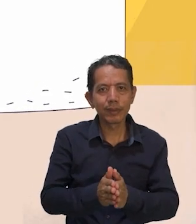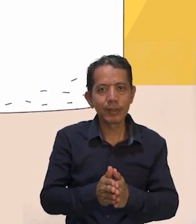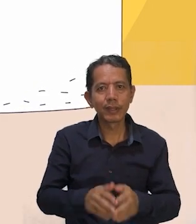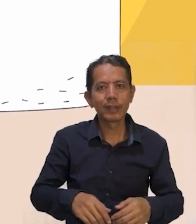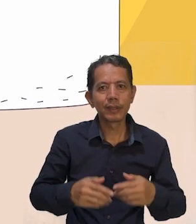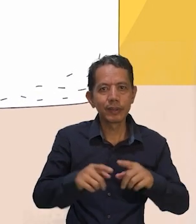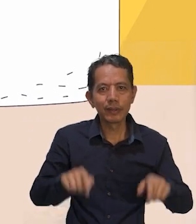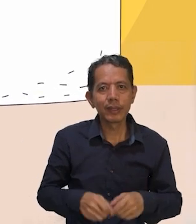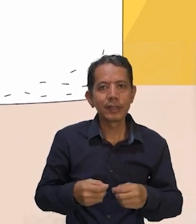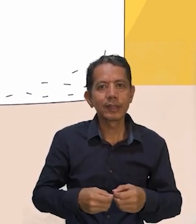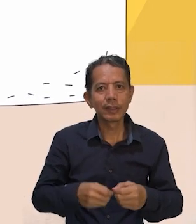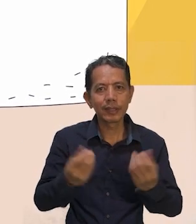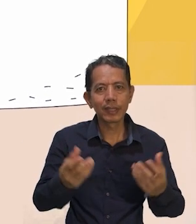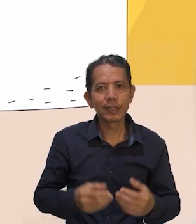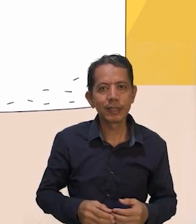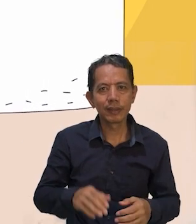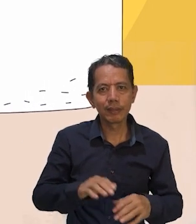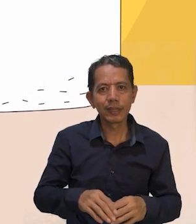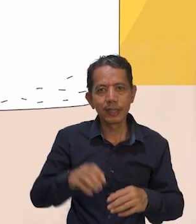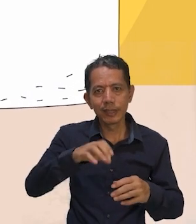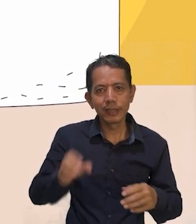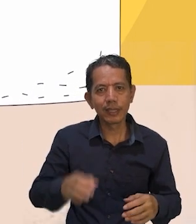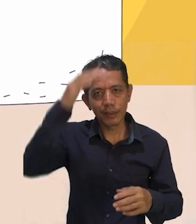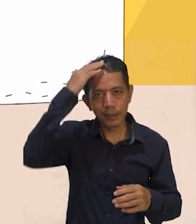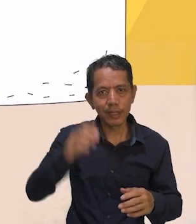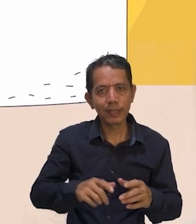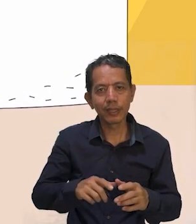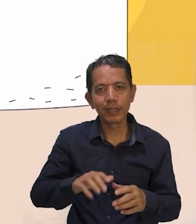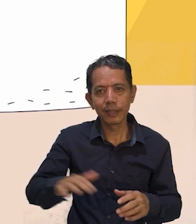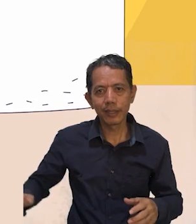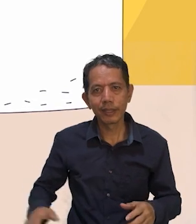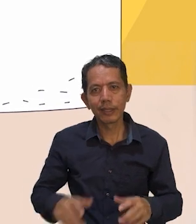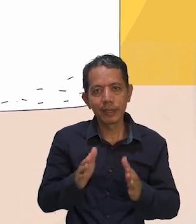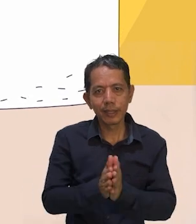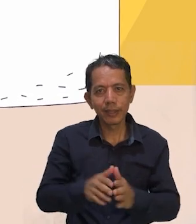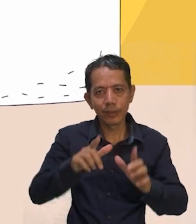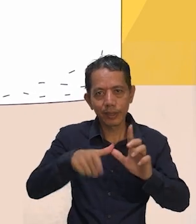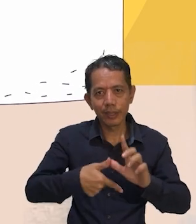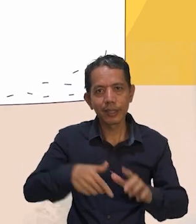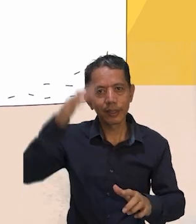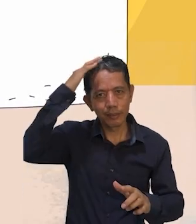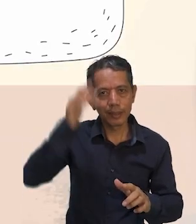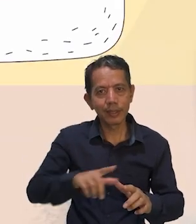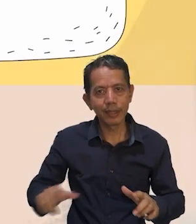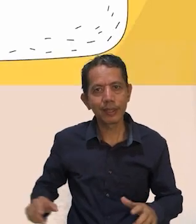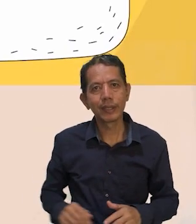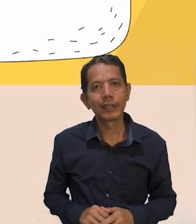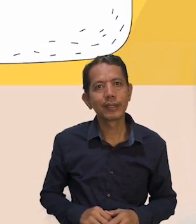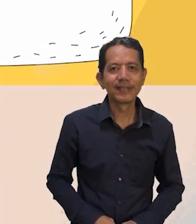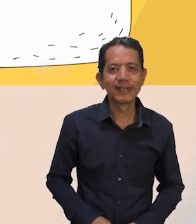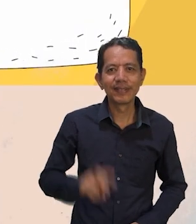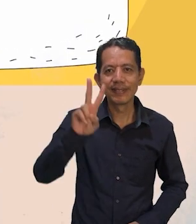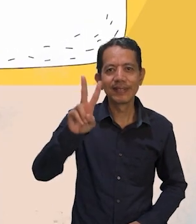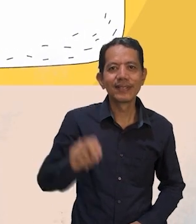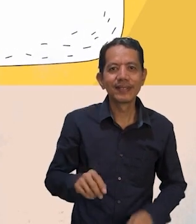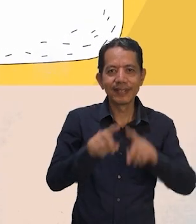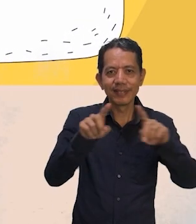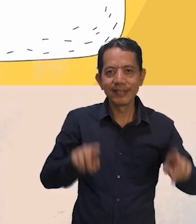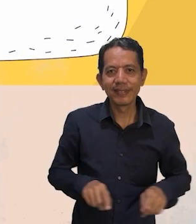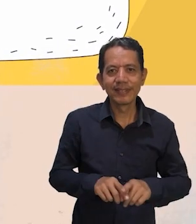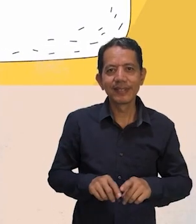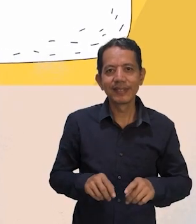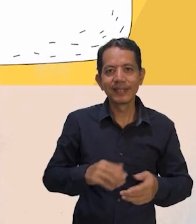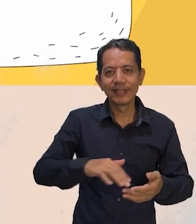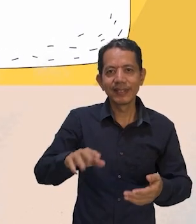surat keterangan bagi calon kepala daerah dan wakil kepala daerah. 2. Surat